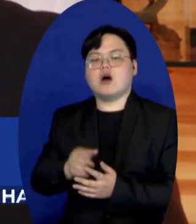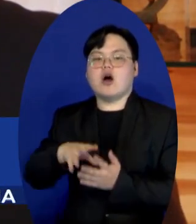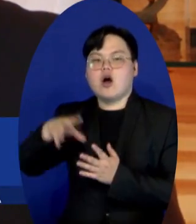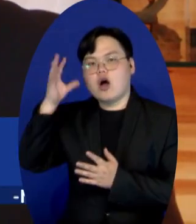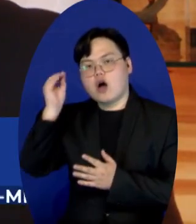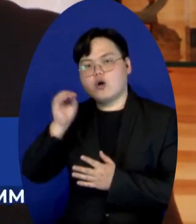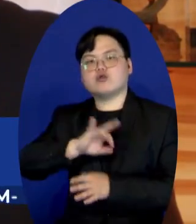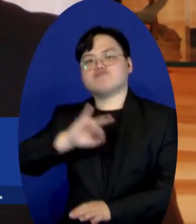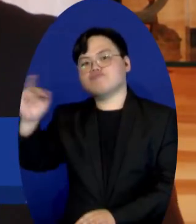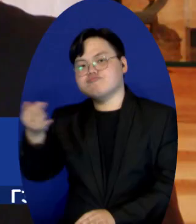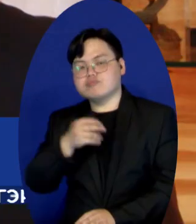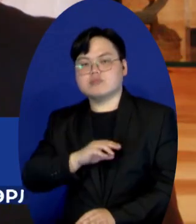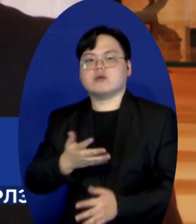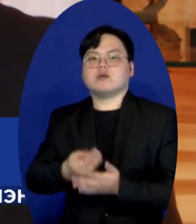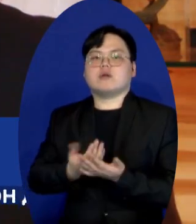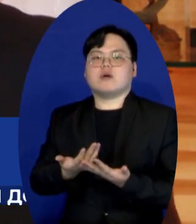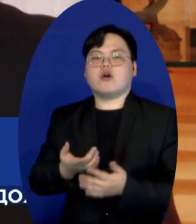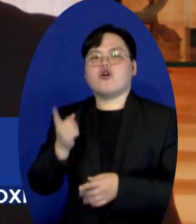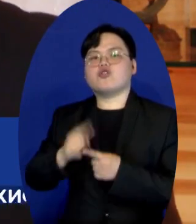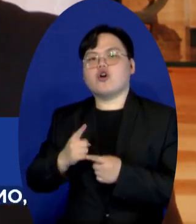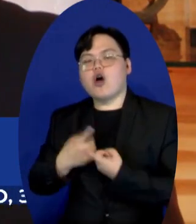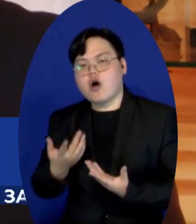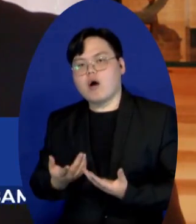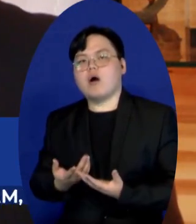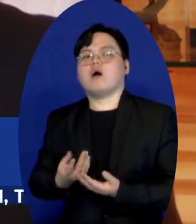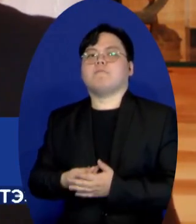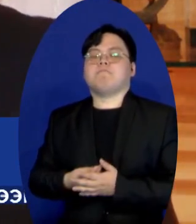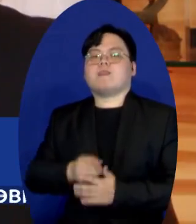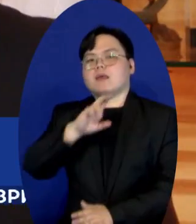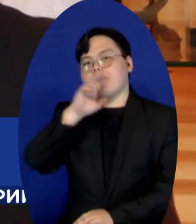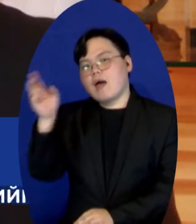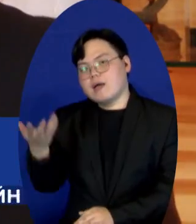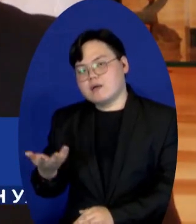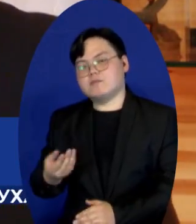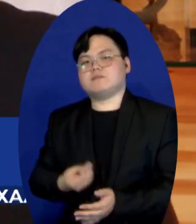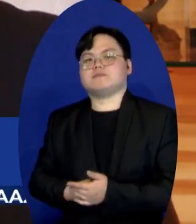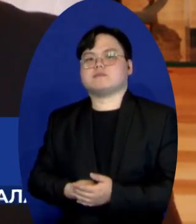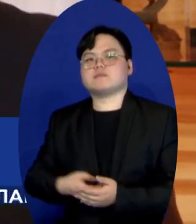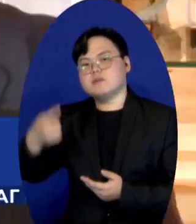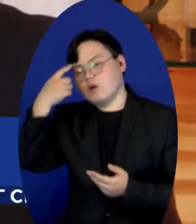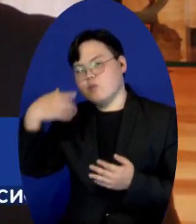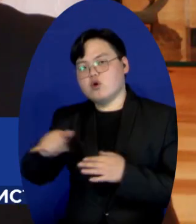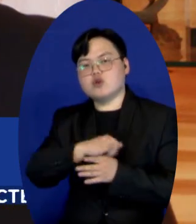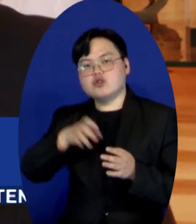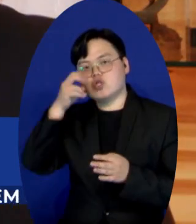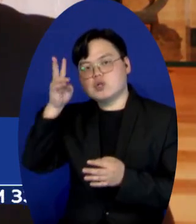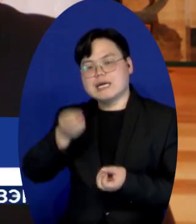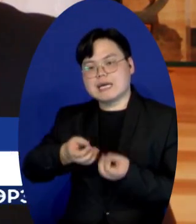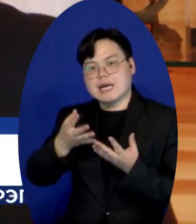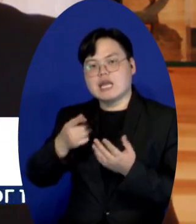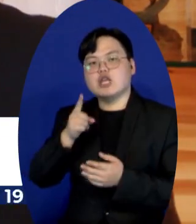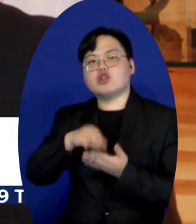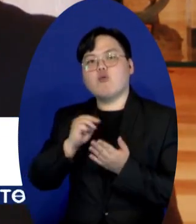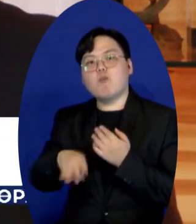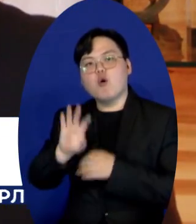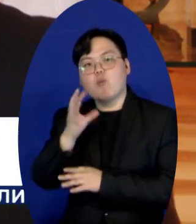оюутан сурах асуудлууд өндөгдлөө. За дээр нь хөдөө аж ахуйн салбар, за мөн байгаль орчны салбар, Монгол Улсын ерөнхийлөгчийн төвшүүлсэн тэрбум мод